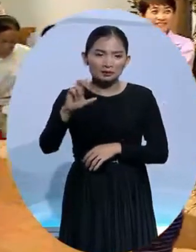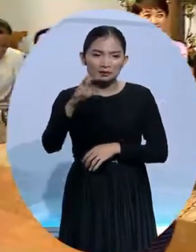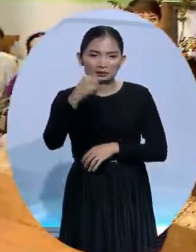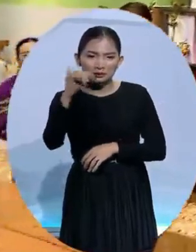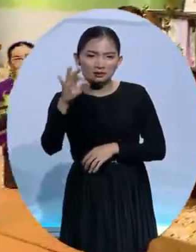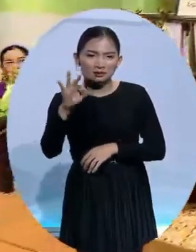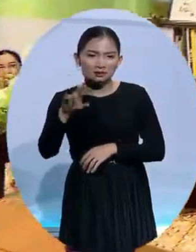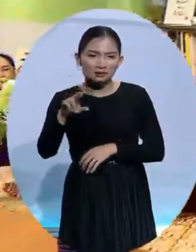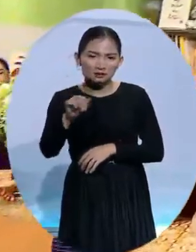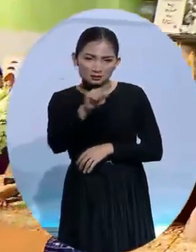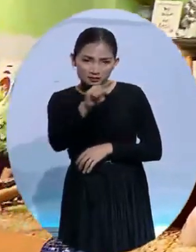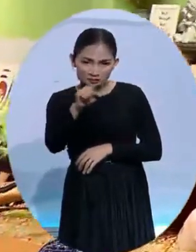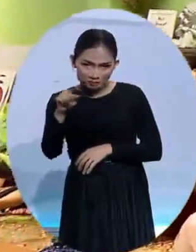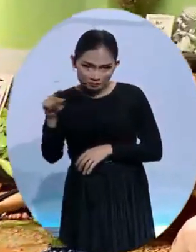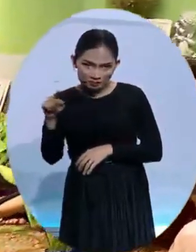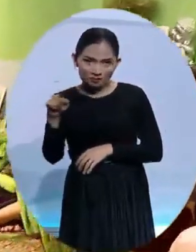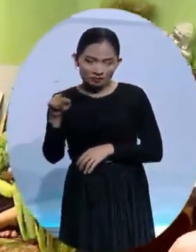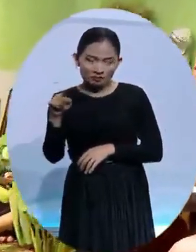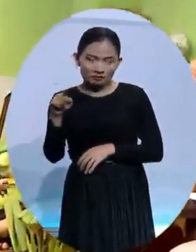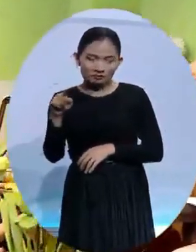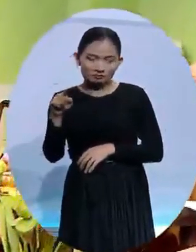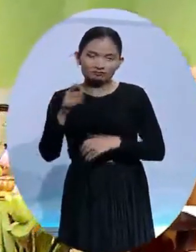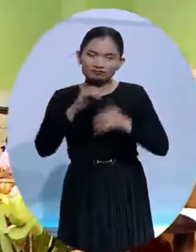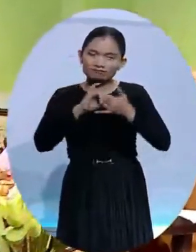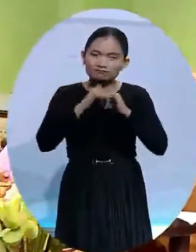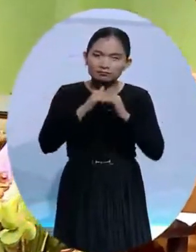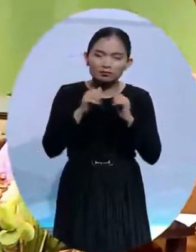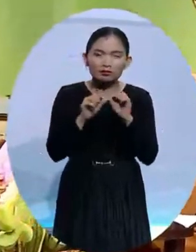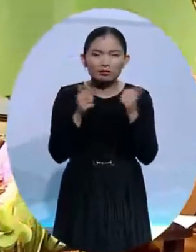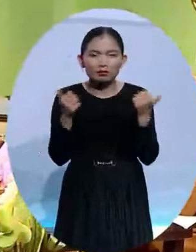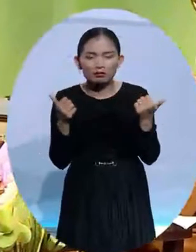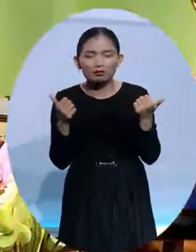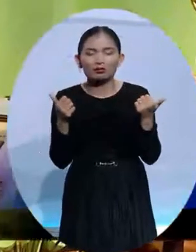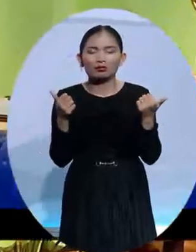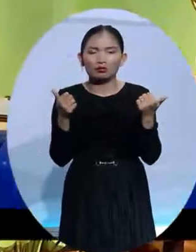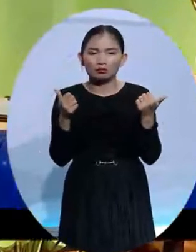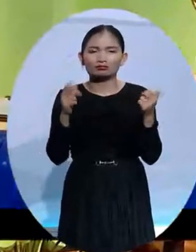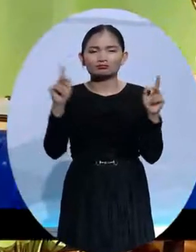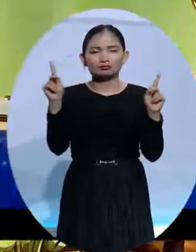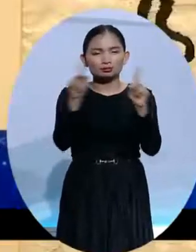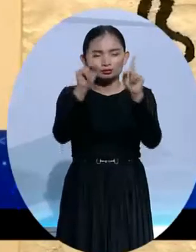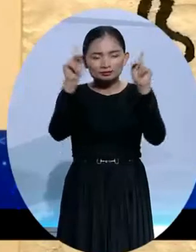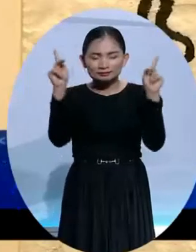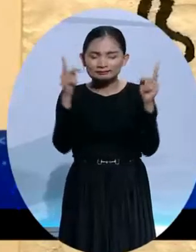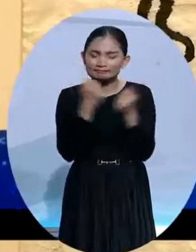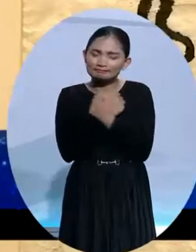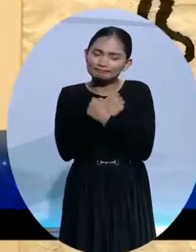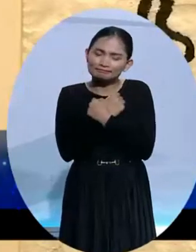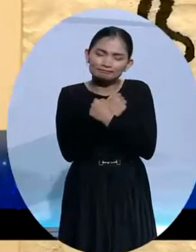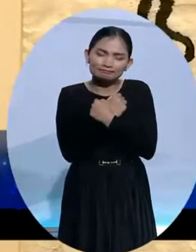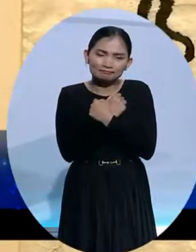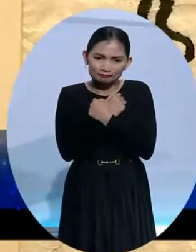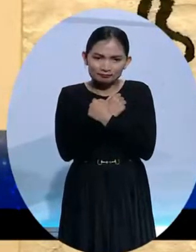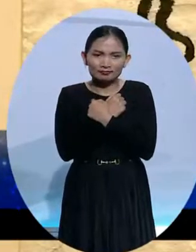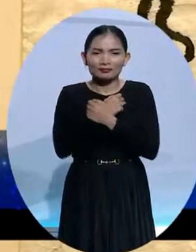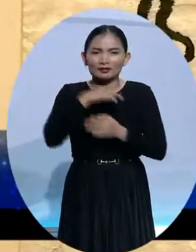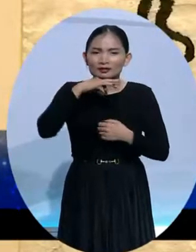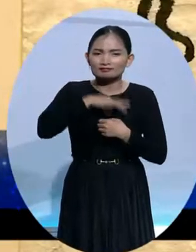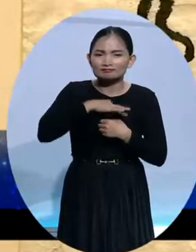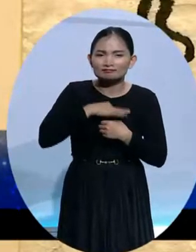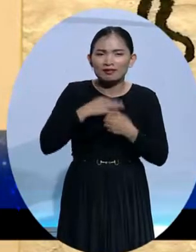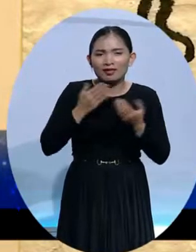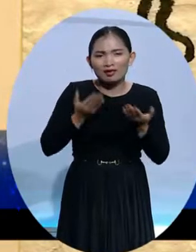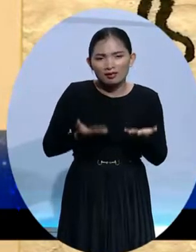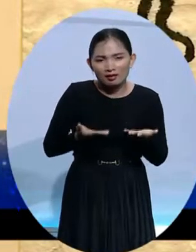Câu chuyện bên tách trà mùa Vu Lan được diễn ra trong không khí gần gũi, ấm áp, mang đến cho người tham dự cảm giác nhẹ nhàng và được